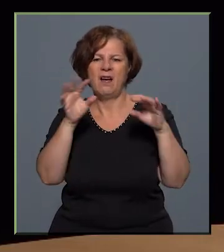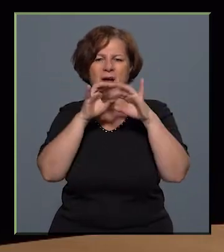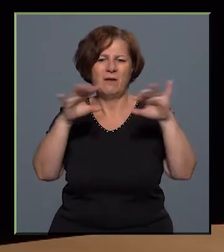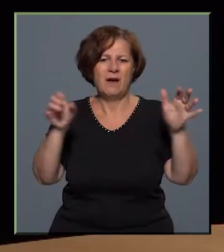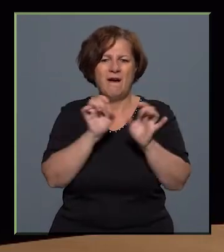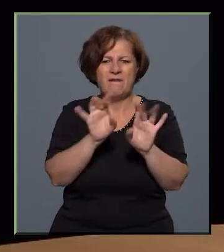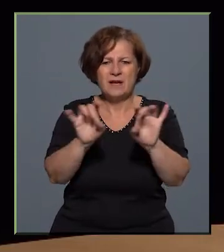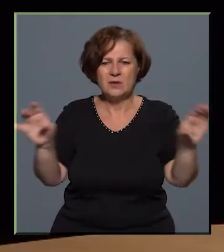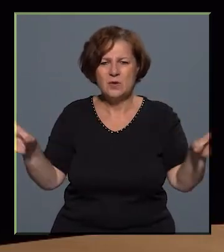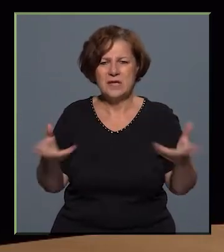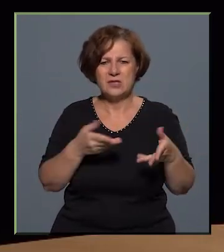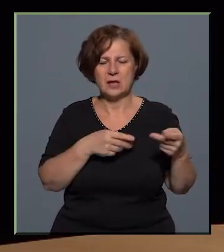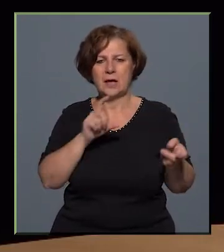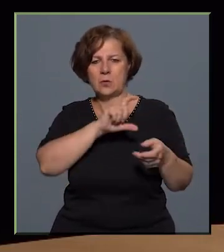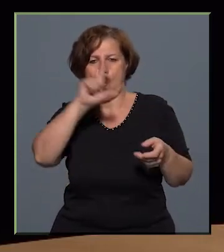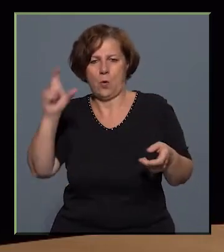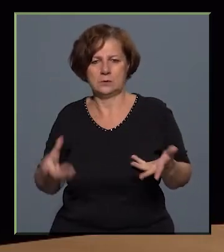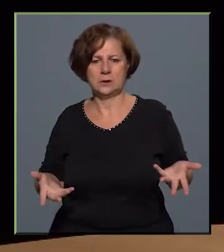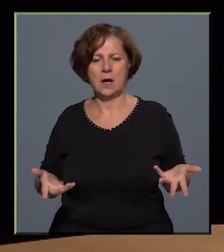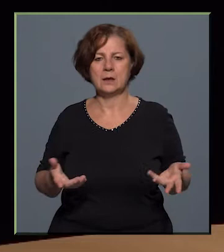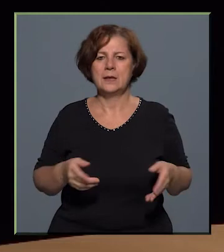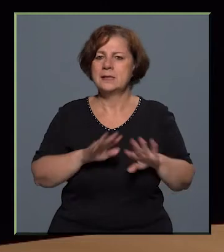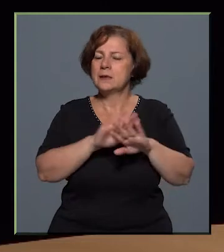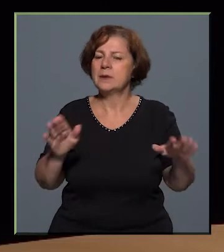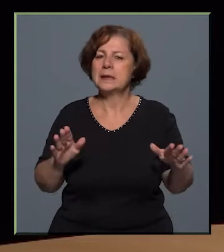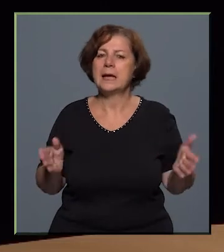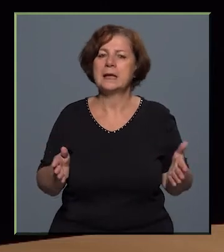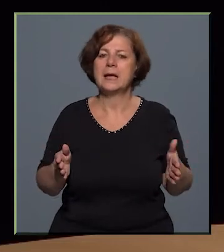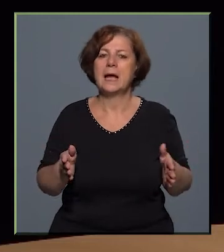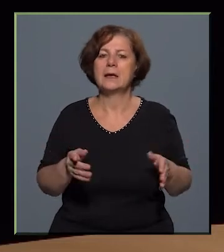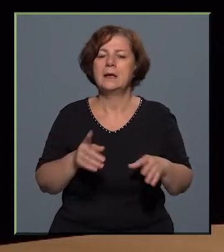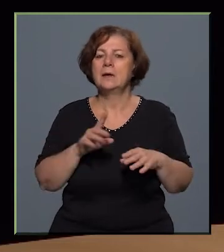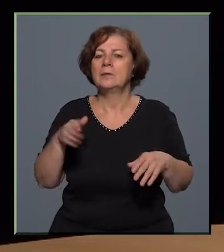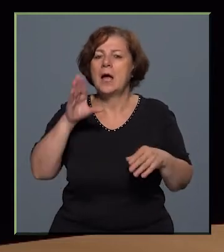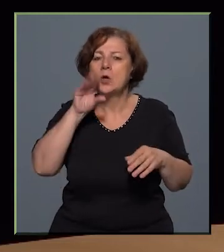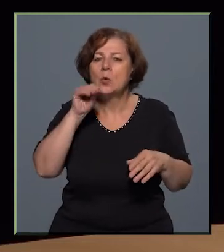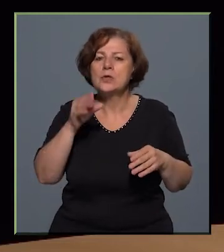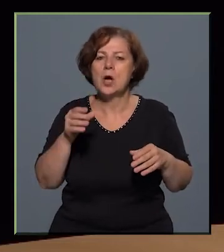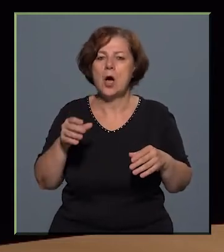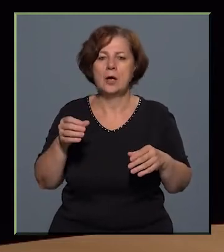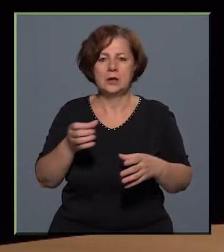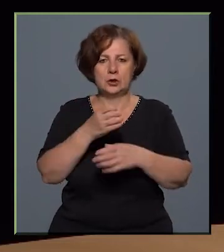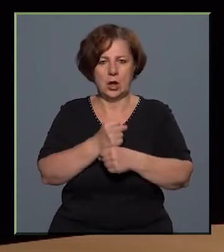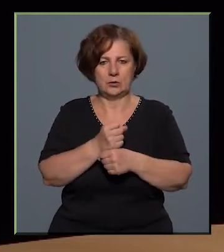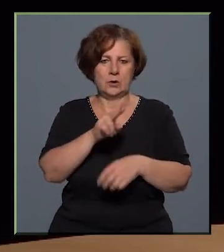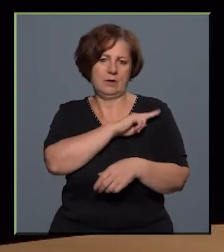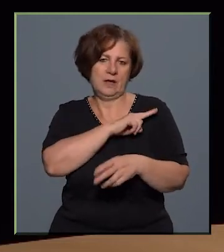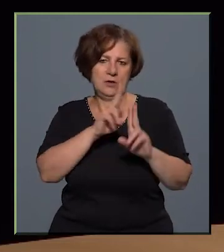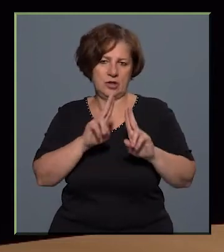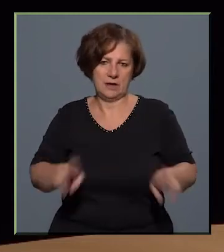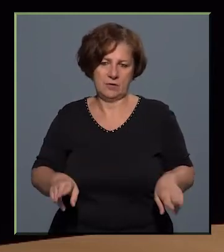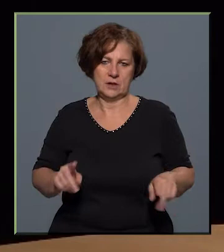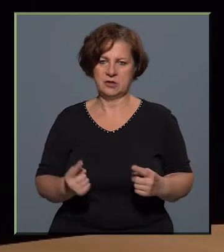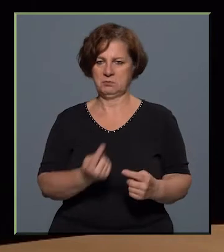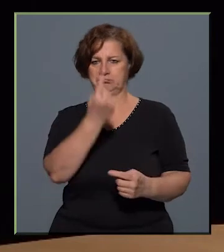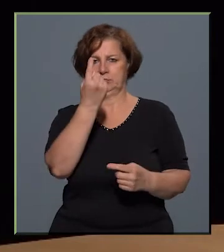kórokozók nagyon súlyos betegségeket okozhatnak, ezért mindenkinek megvan, minden kutyatartónak, állattartónak a felelőssége, és az